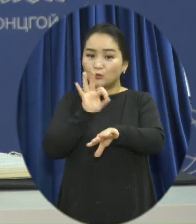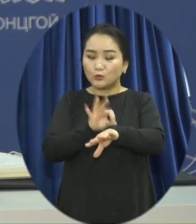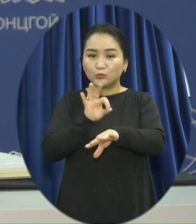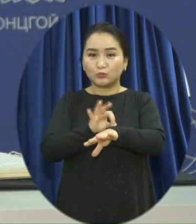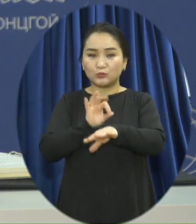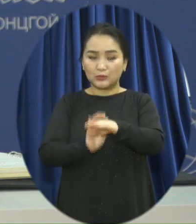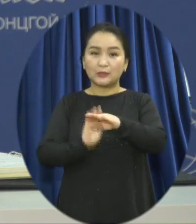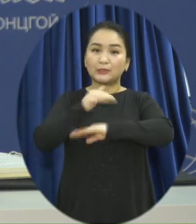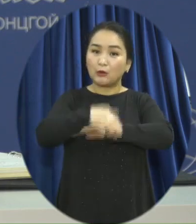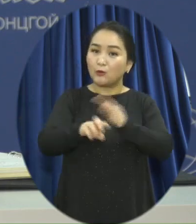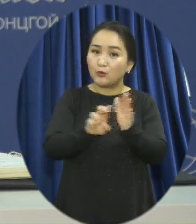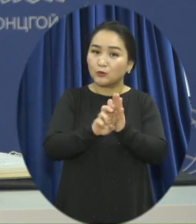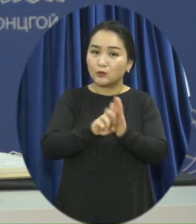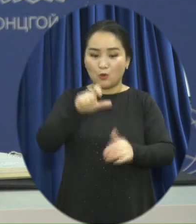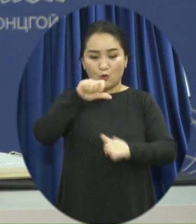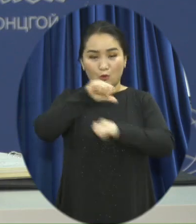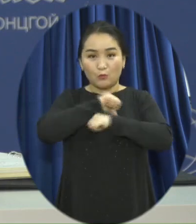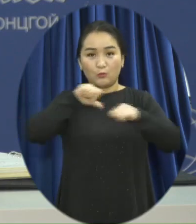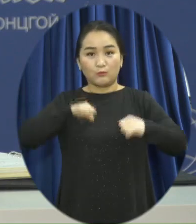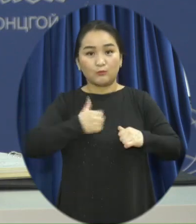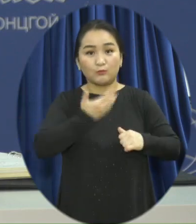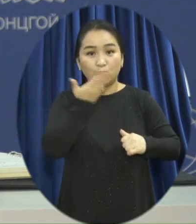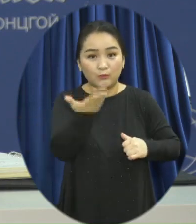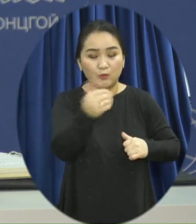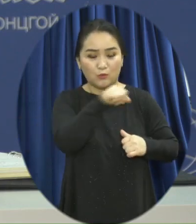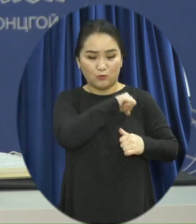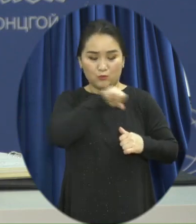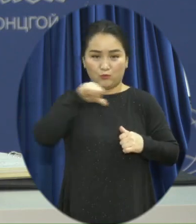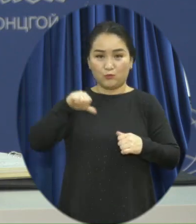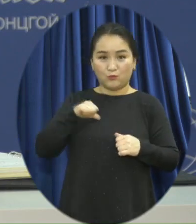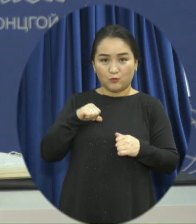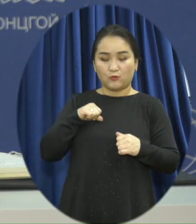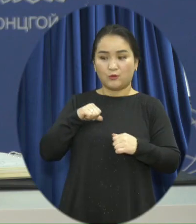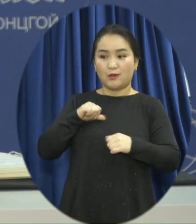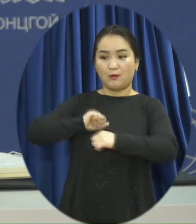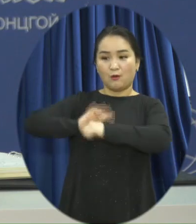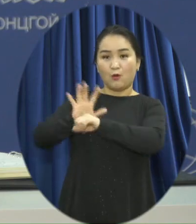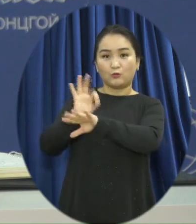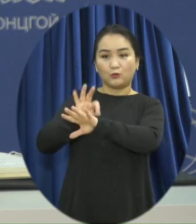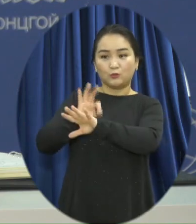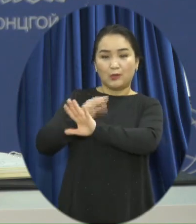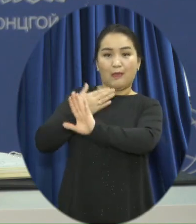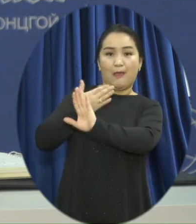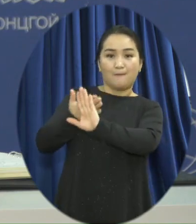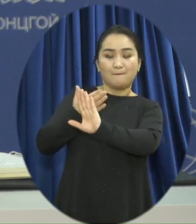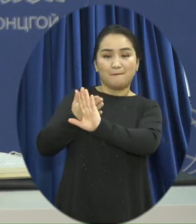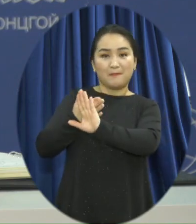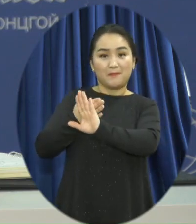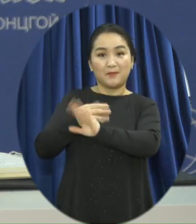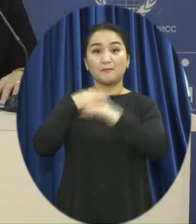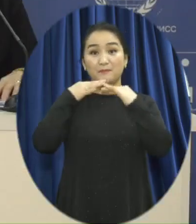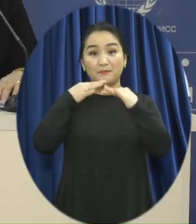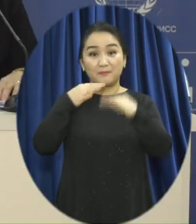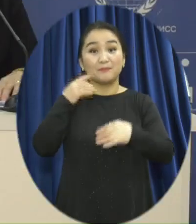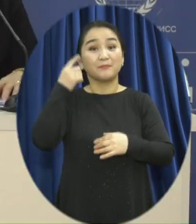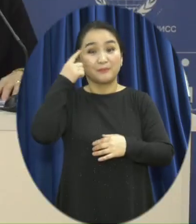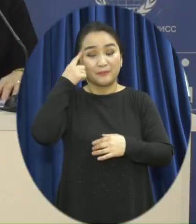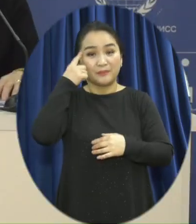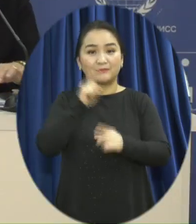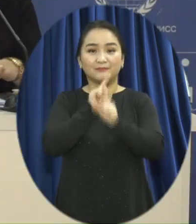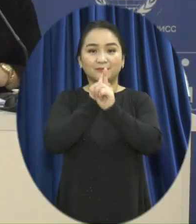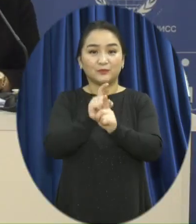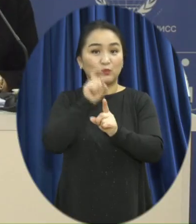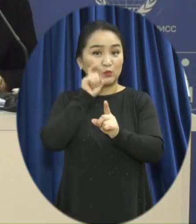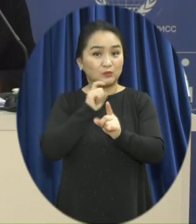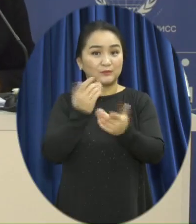халдвараас сэргийлэх арга техникийг мэддэг болсон учраас та бүхэндээ энэ зөвлөм зөвлөгөөгөө хэрэгжүүлж ажиллахыг хүсье.